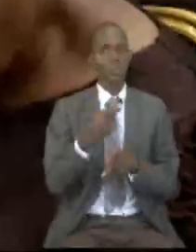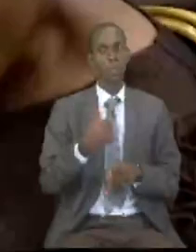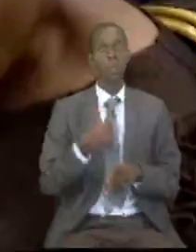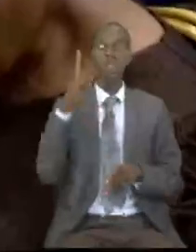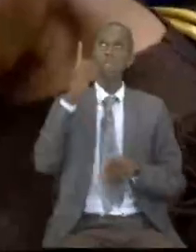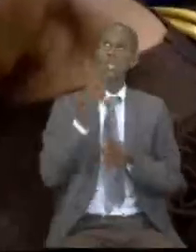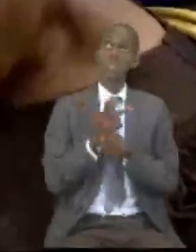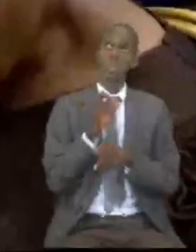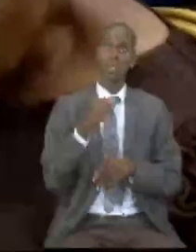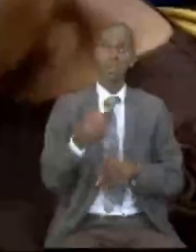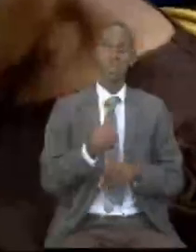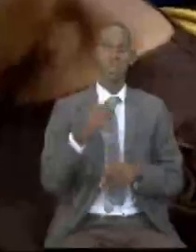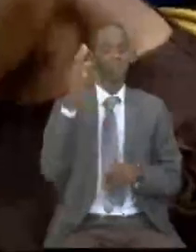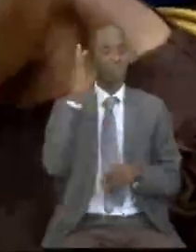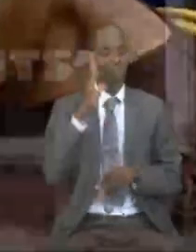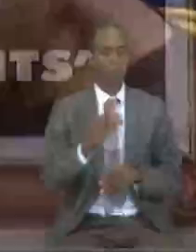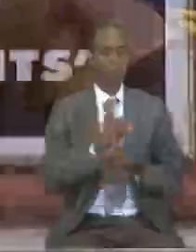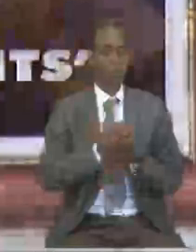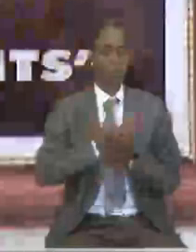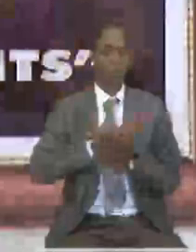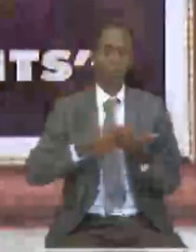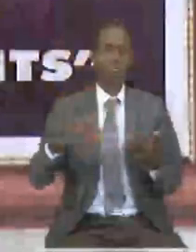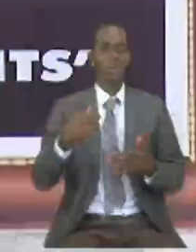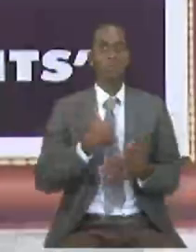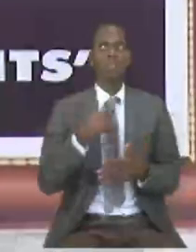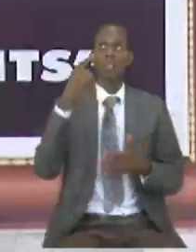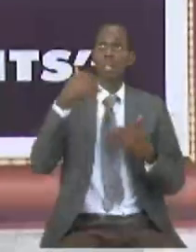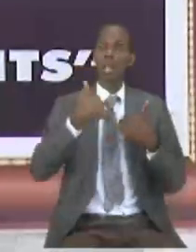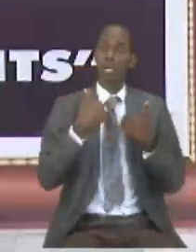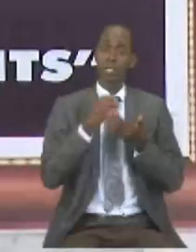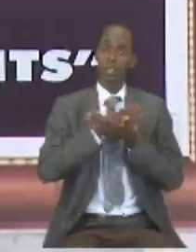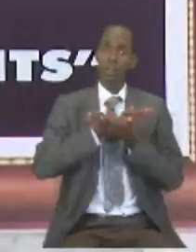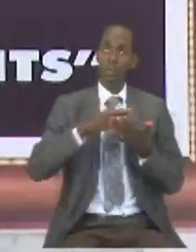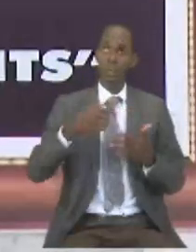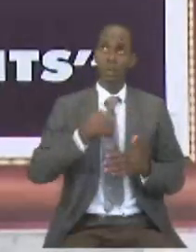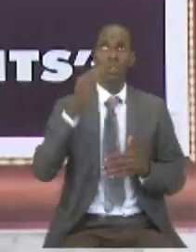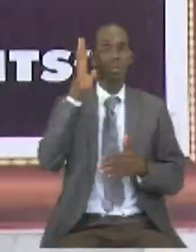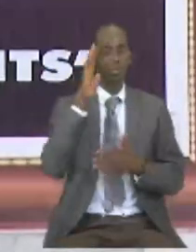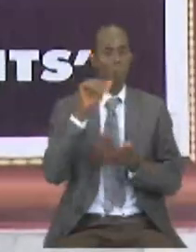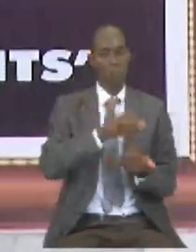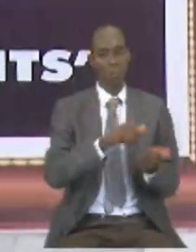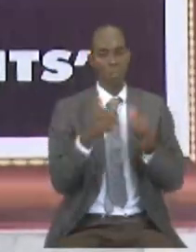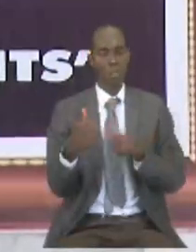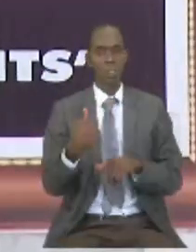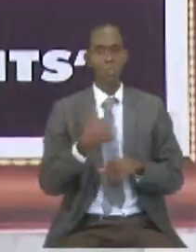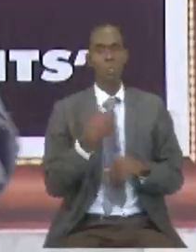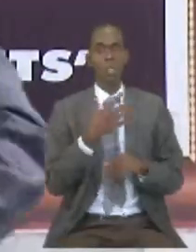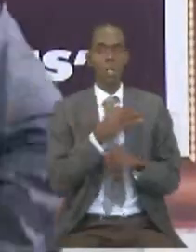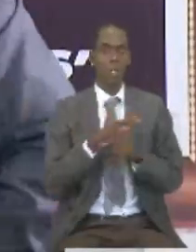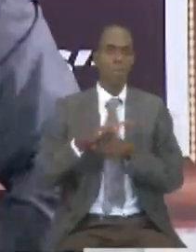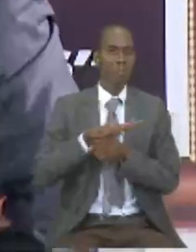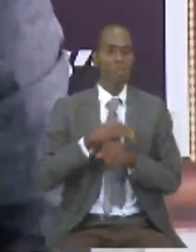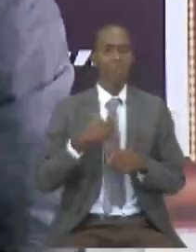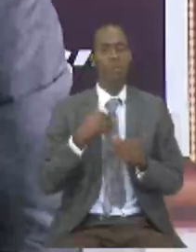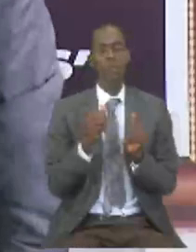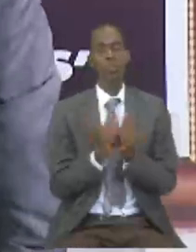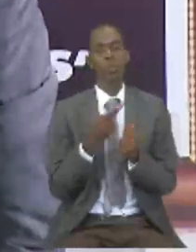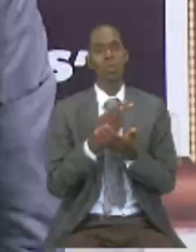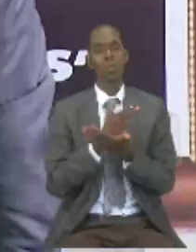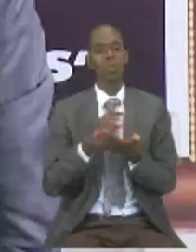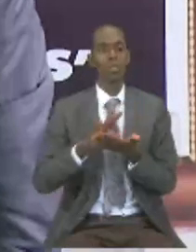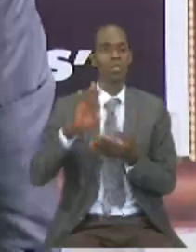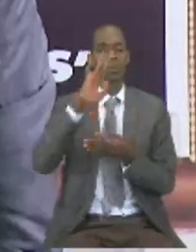soutenir, il me soutient, il va me sanctifier, il m'a sanctifié, il va me baptiser et me remplir du